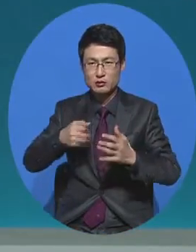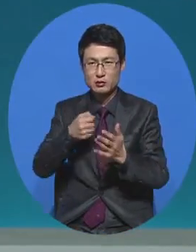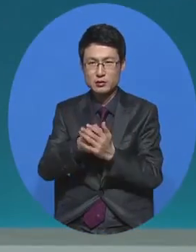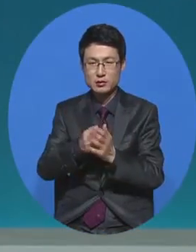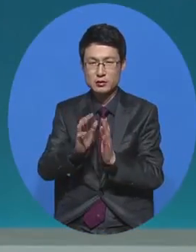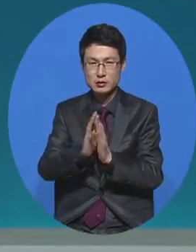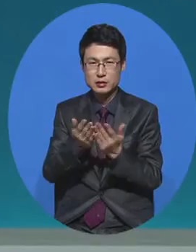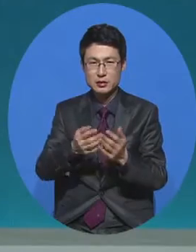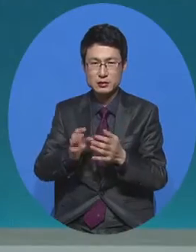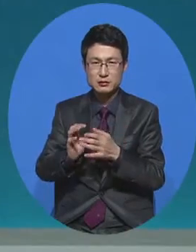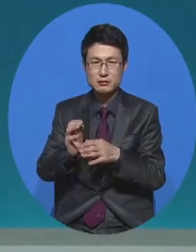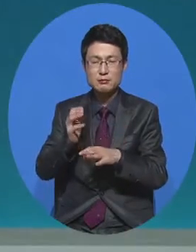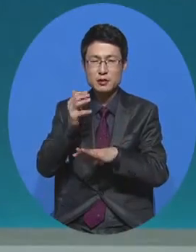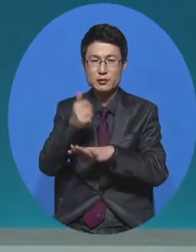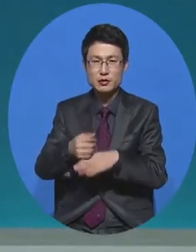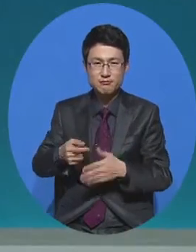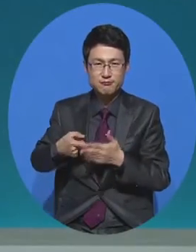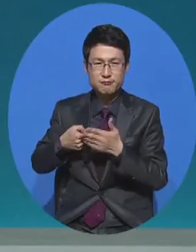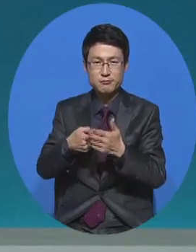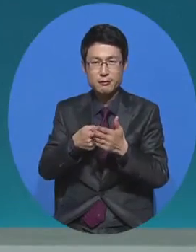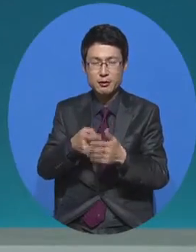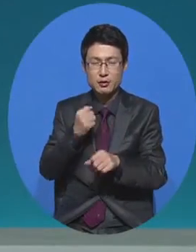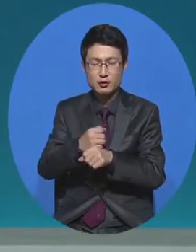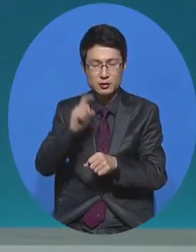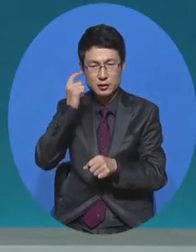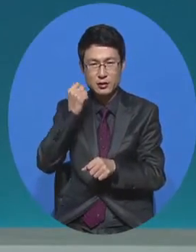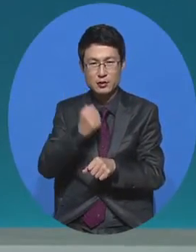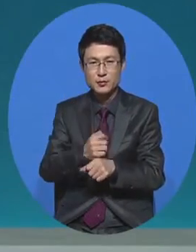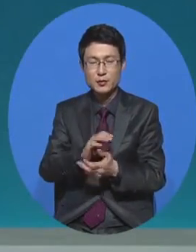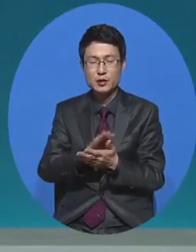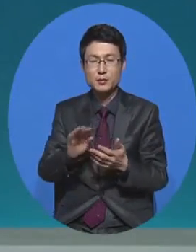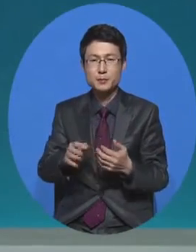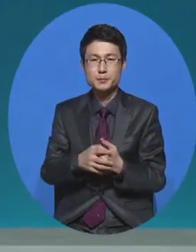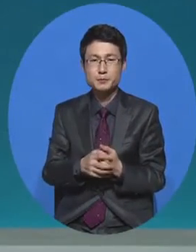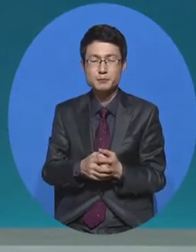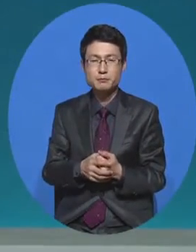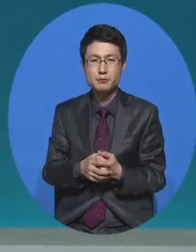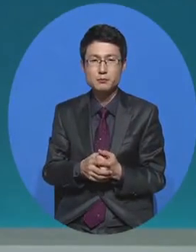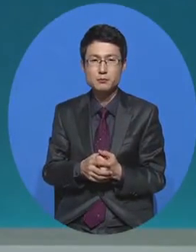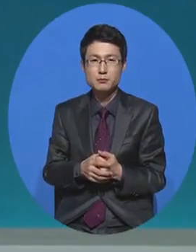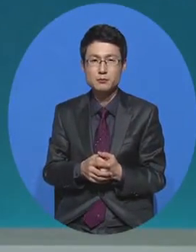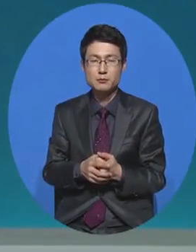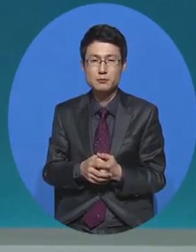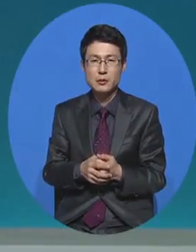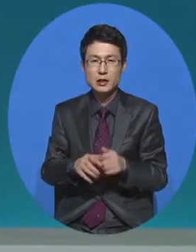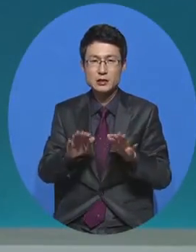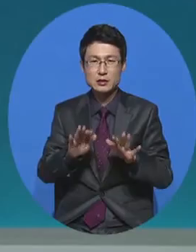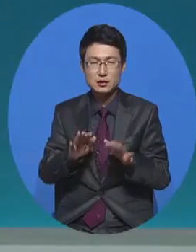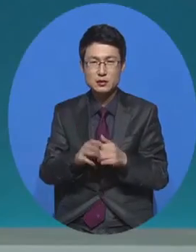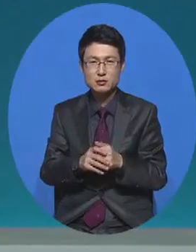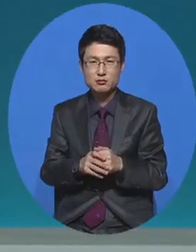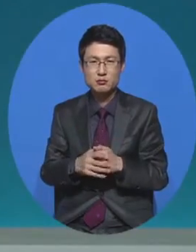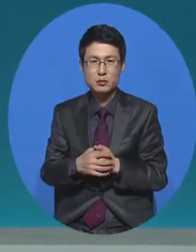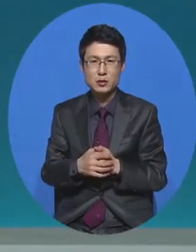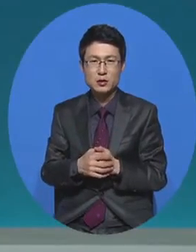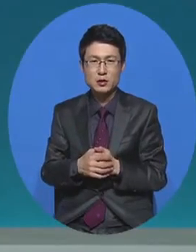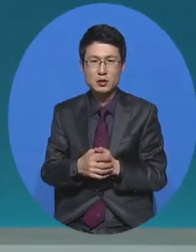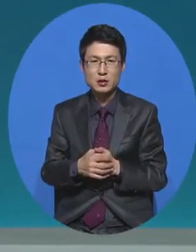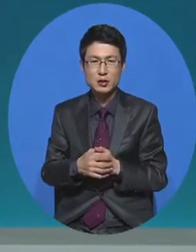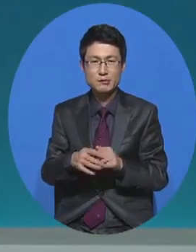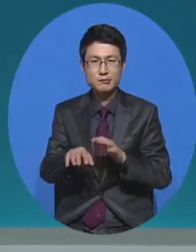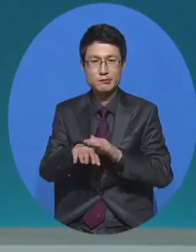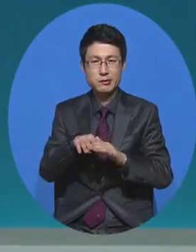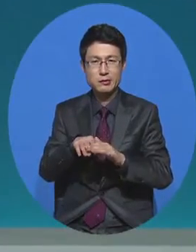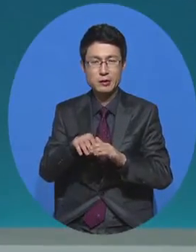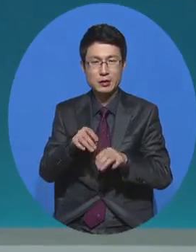끝까지 밀어붙일 것으로 판단하고 있습니다 네 뭐 지금 당장 여기에서 발을 빼기 에도